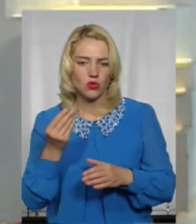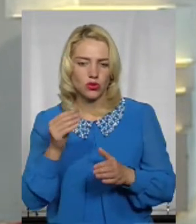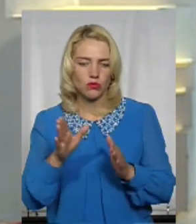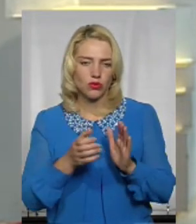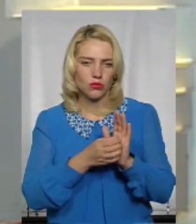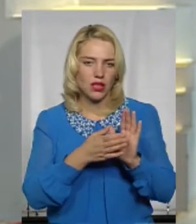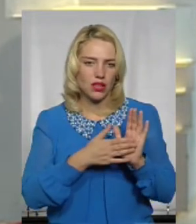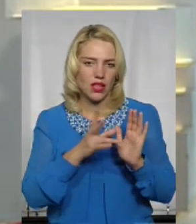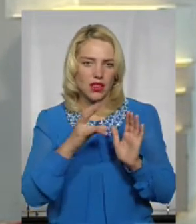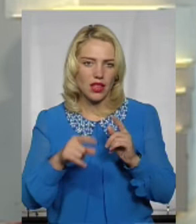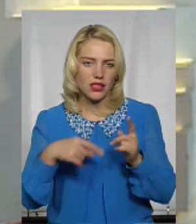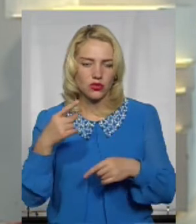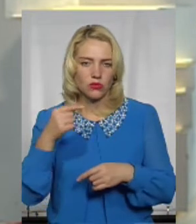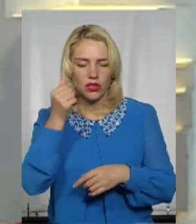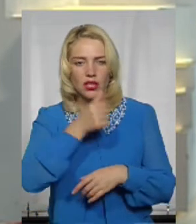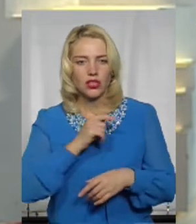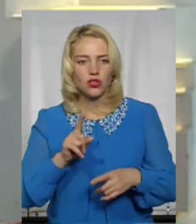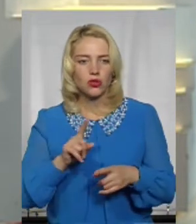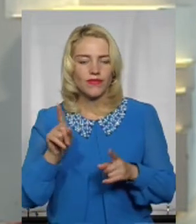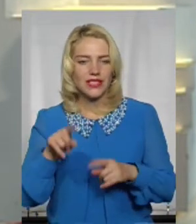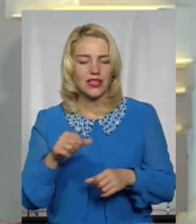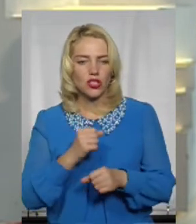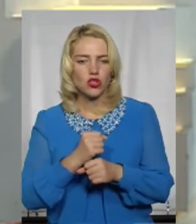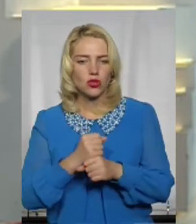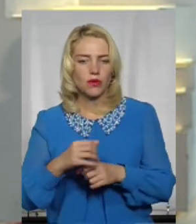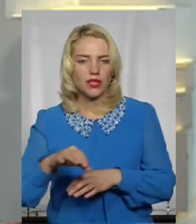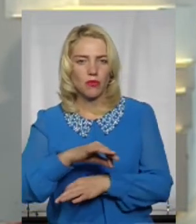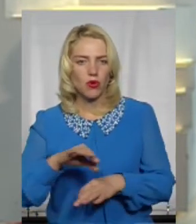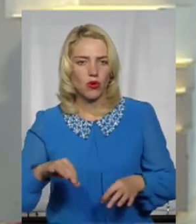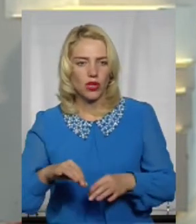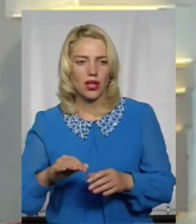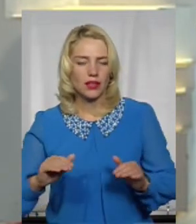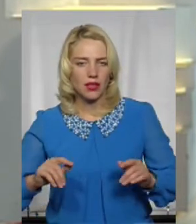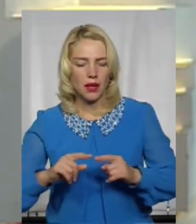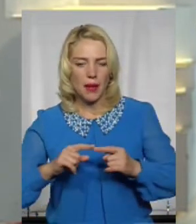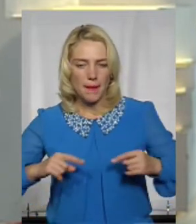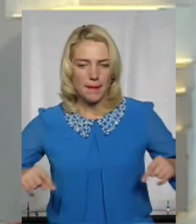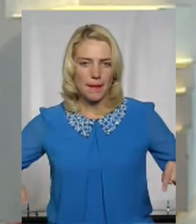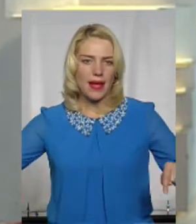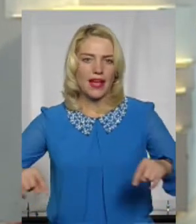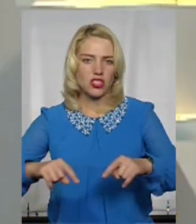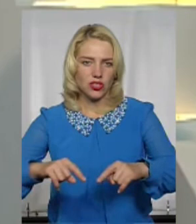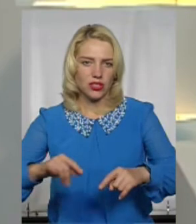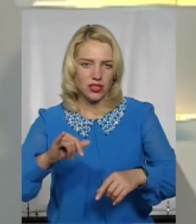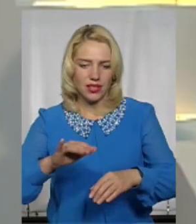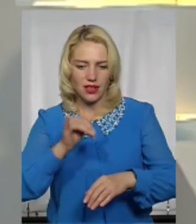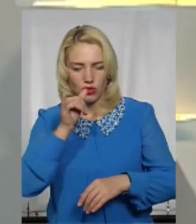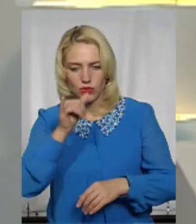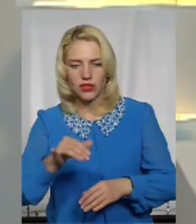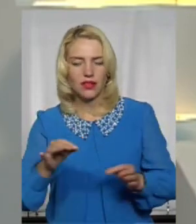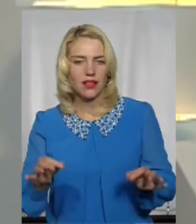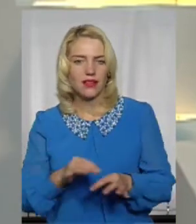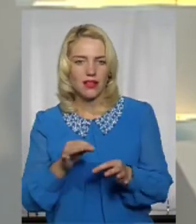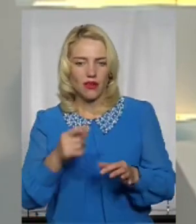на наступний рік для того, щоб все-таки розробити проєкт затвердження меж і не допустити